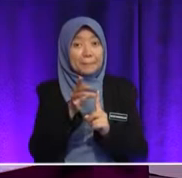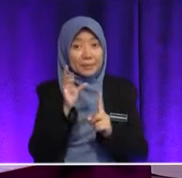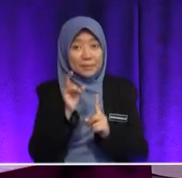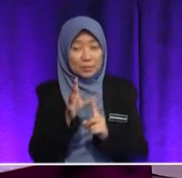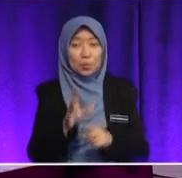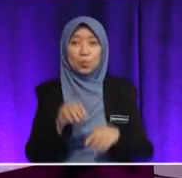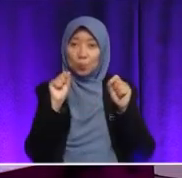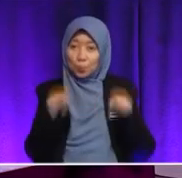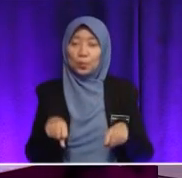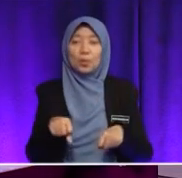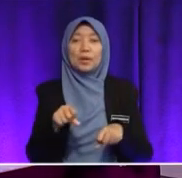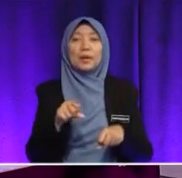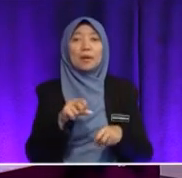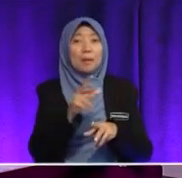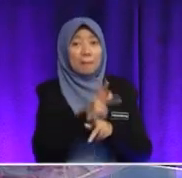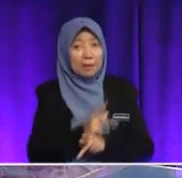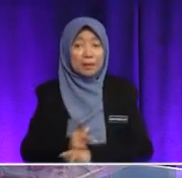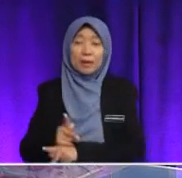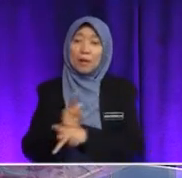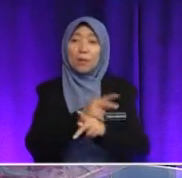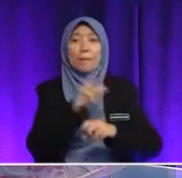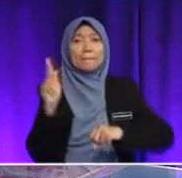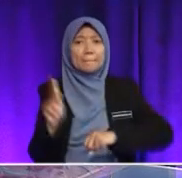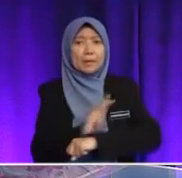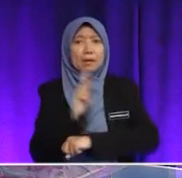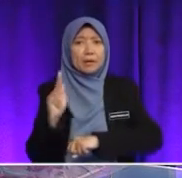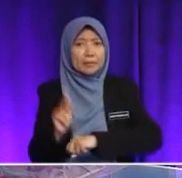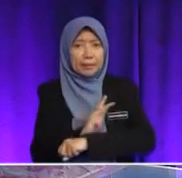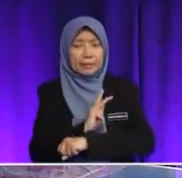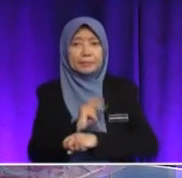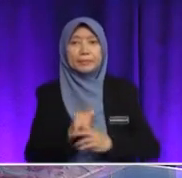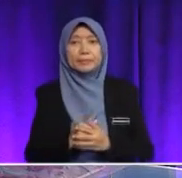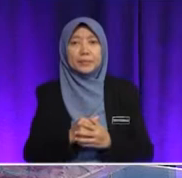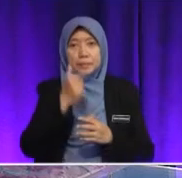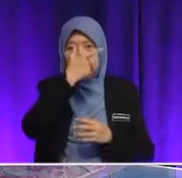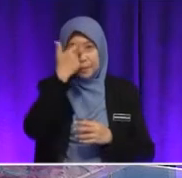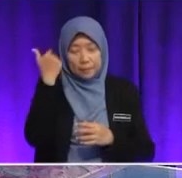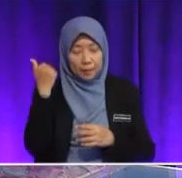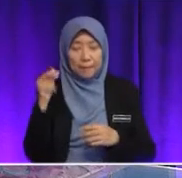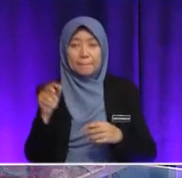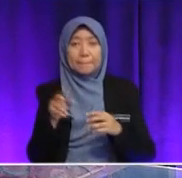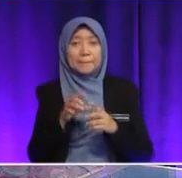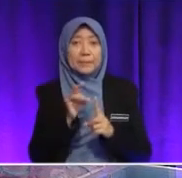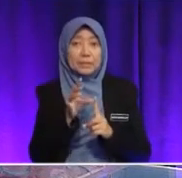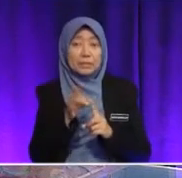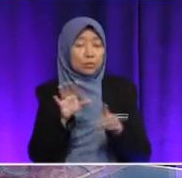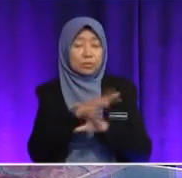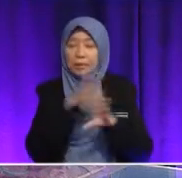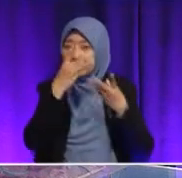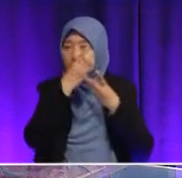dia boleh mengawal pengaratan maknanya sebab besi itu tidak terdedah kepada